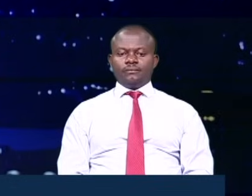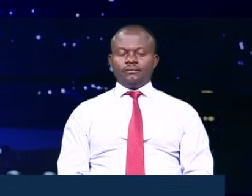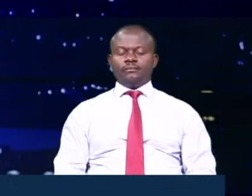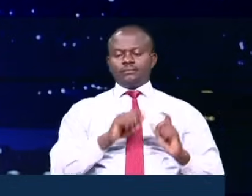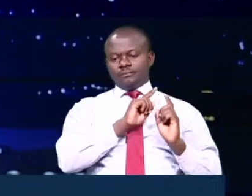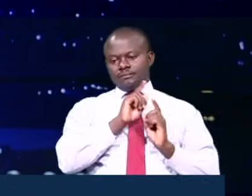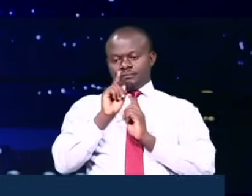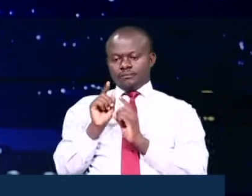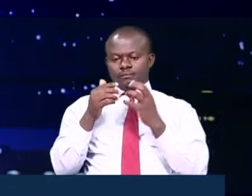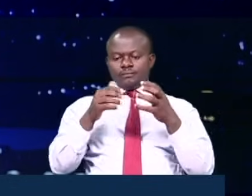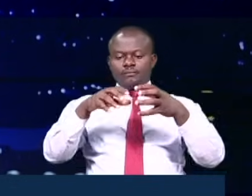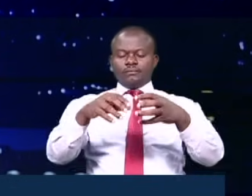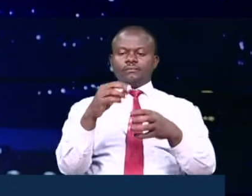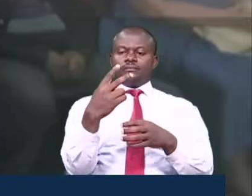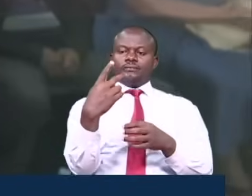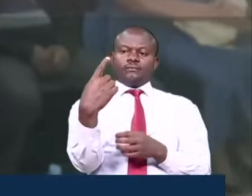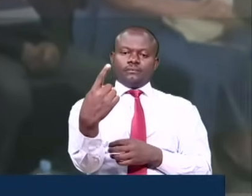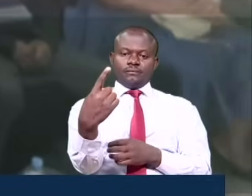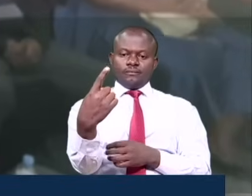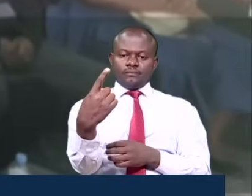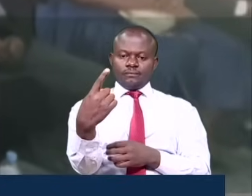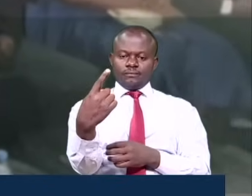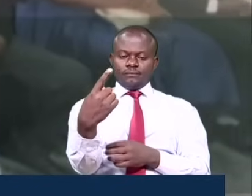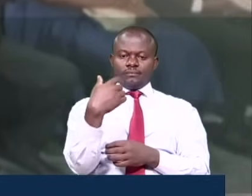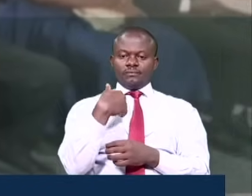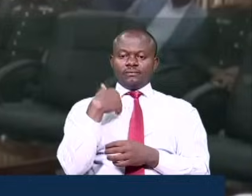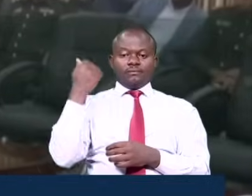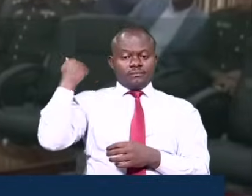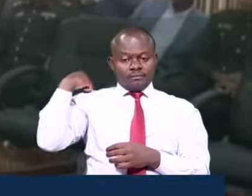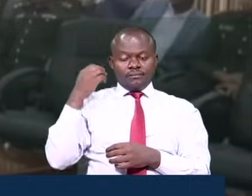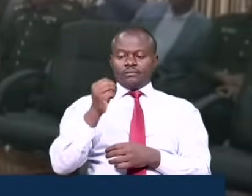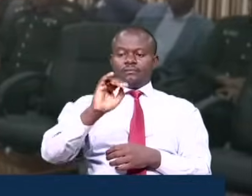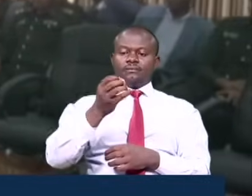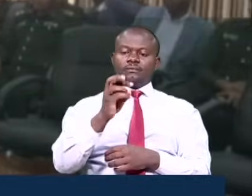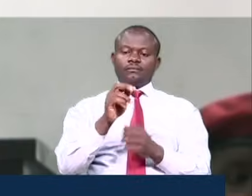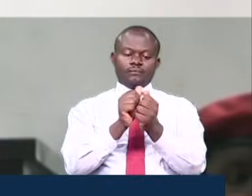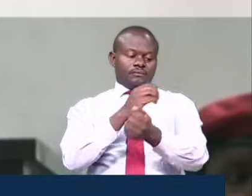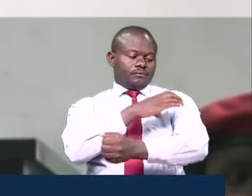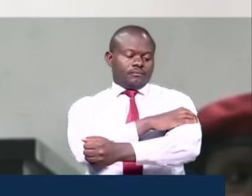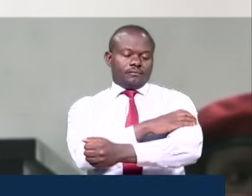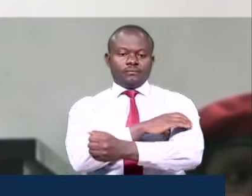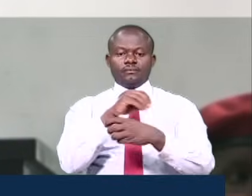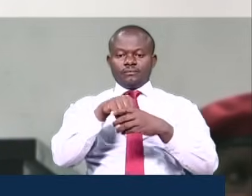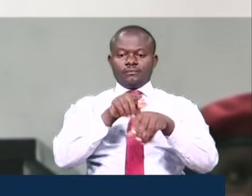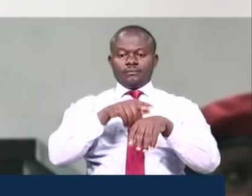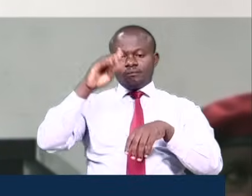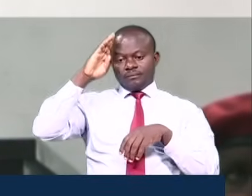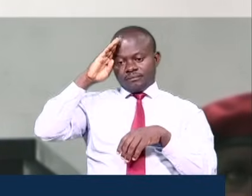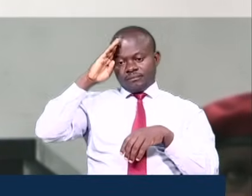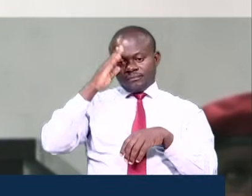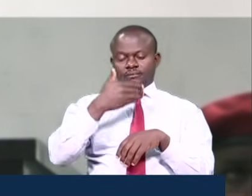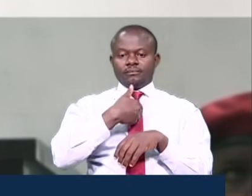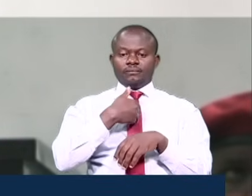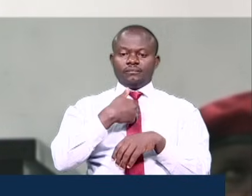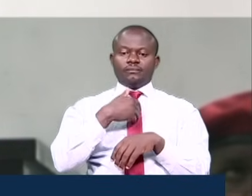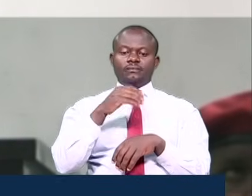Abasirikare barangije iki cyiciro cya 21 bari bafite ipeti rya major na capitaine mu gihe abapolisi bari bafite